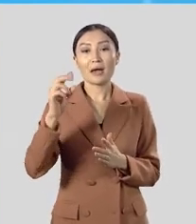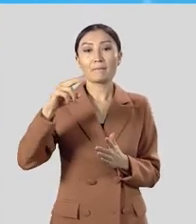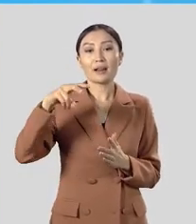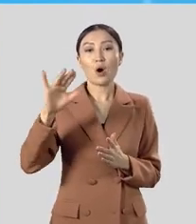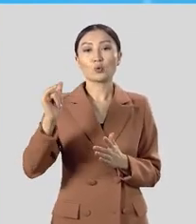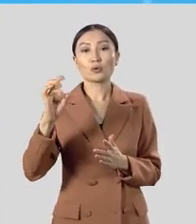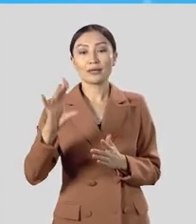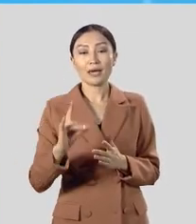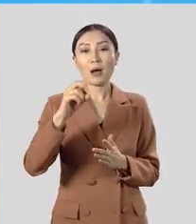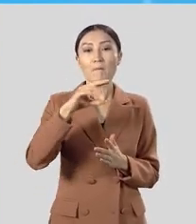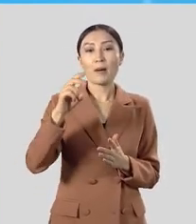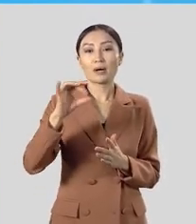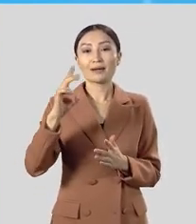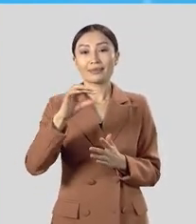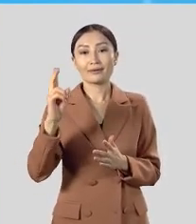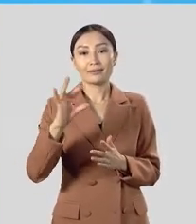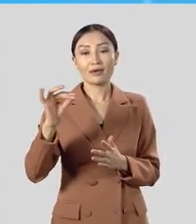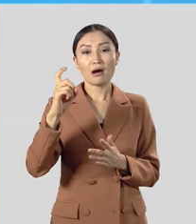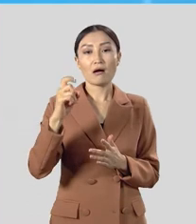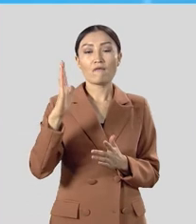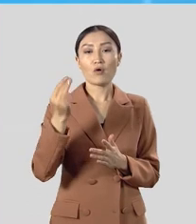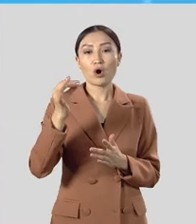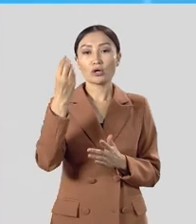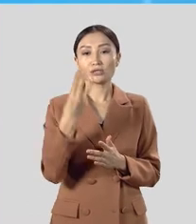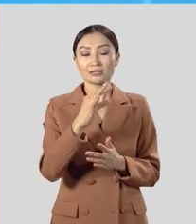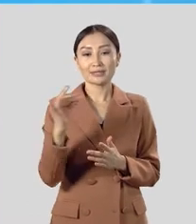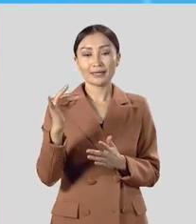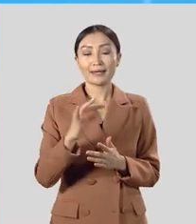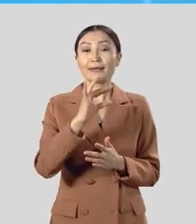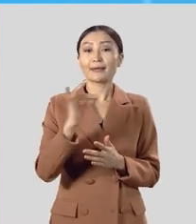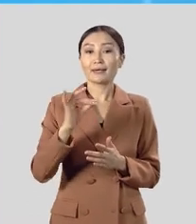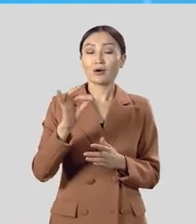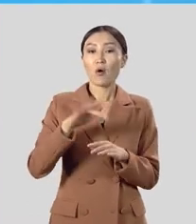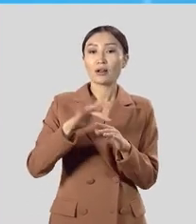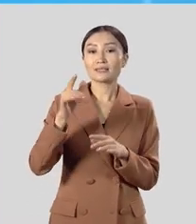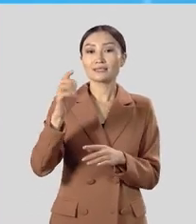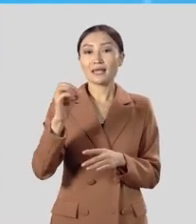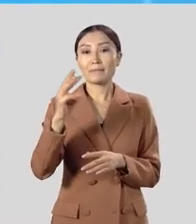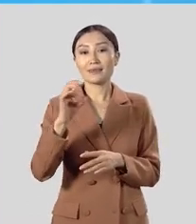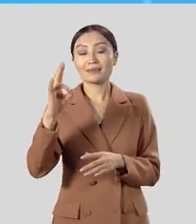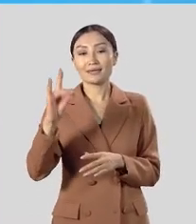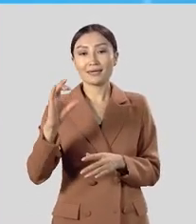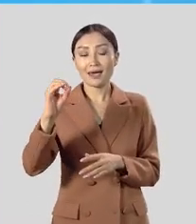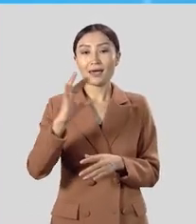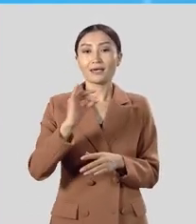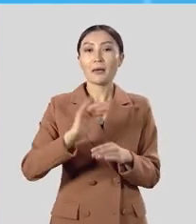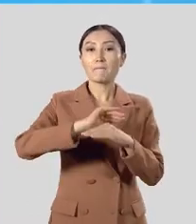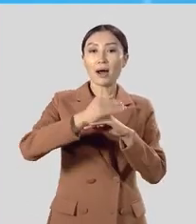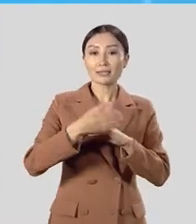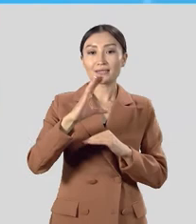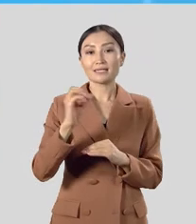плауны, папоротники, хвощи, голосеменные, покрытосеменные.